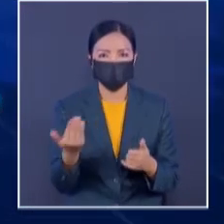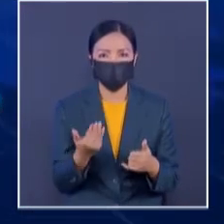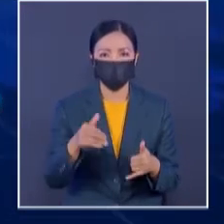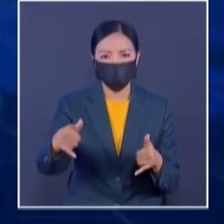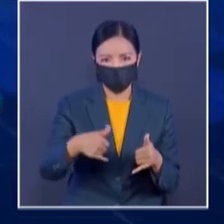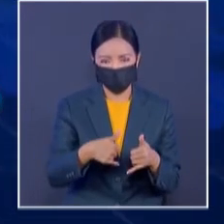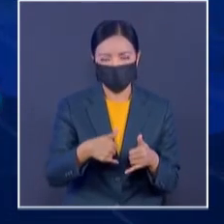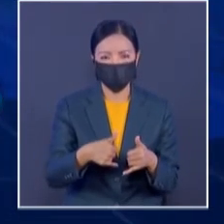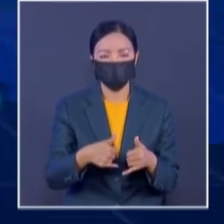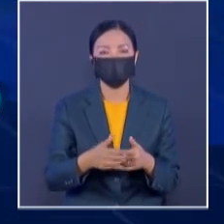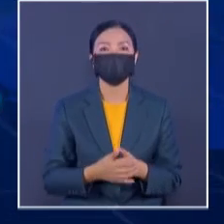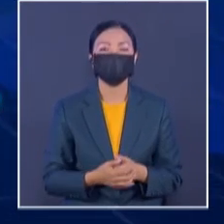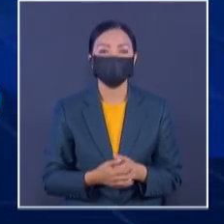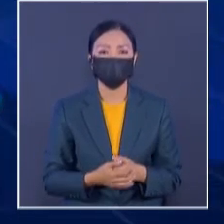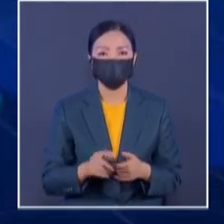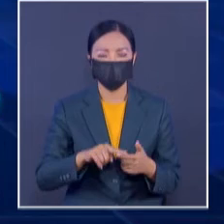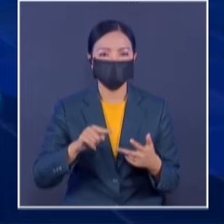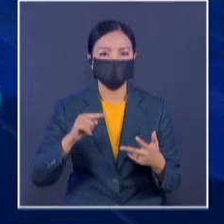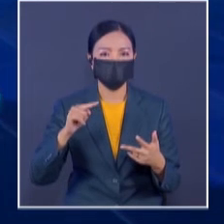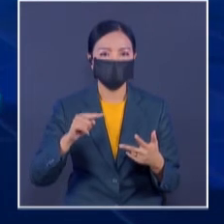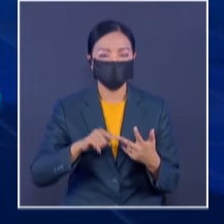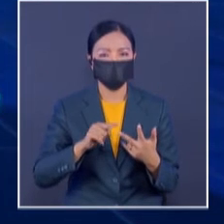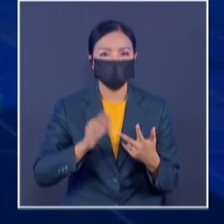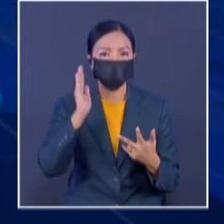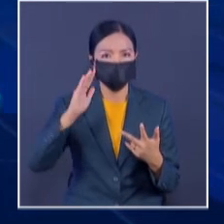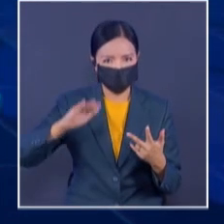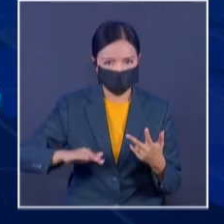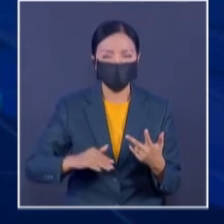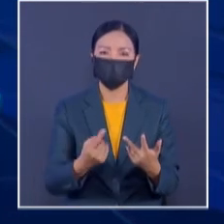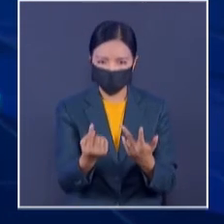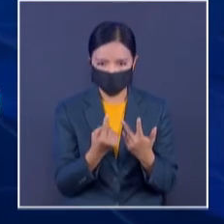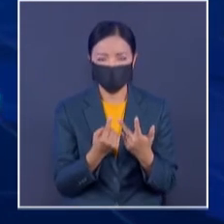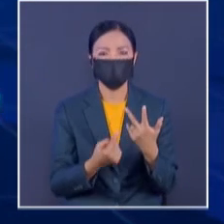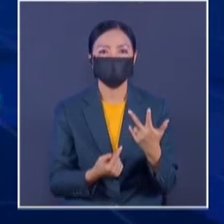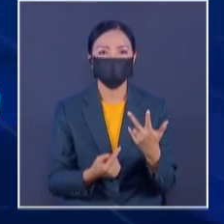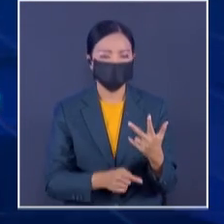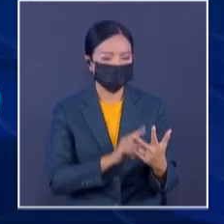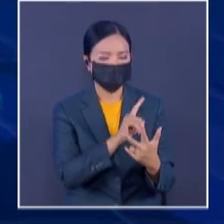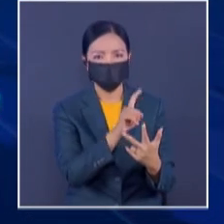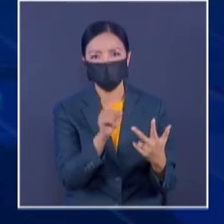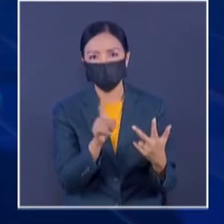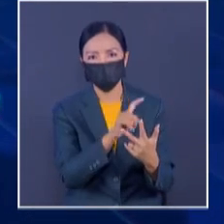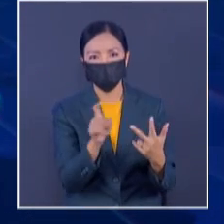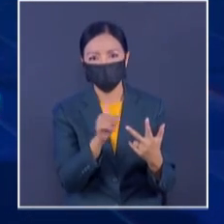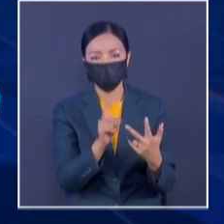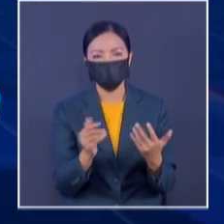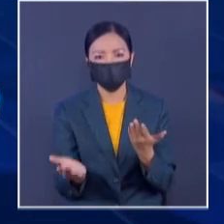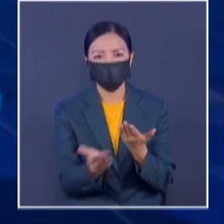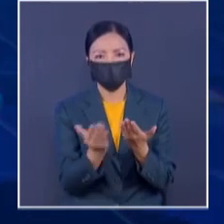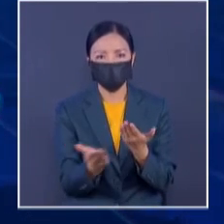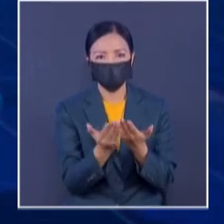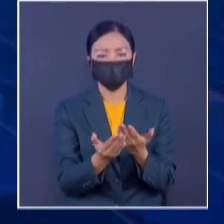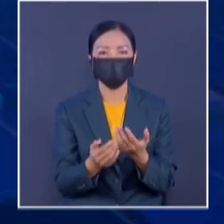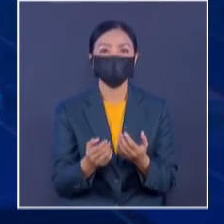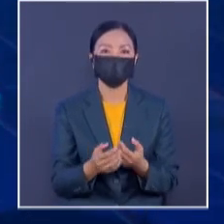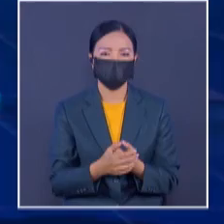ซึ่งเป็นผู้ร้องเรียนขอความเป็นธรรมรวมไปถึงน้องของนายต้อมด้วยนะครับให้มาพบพนักงานสอบสวนเพื่อสอบปากคำเพื่อประกอบเรื่องขอความเป็นธรรม